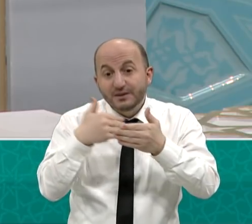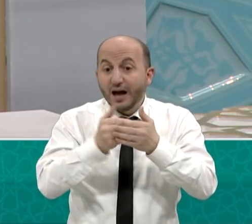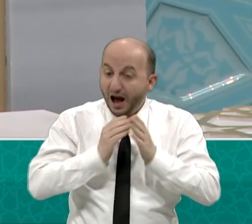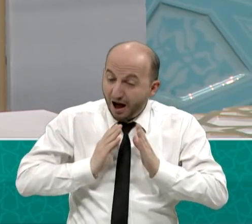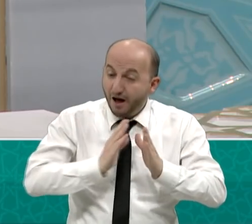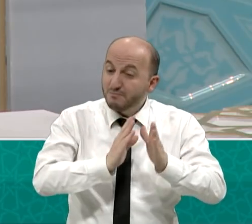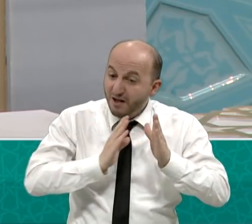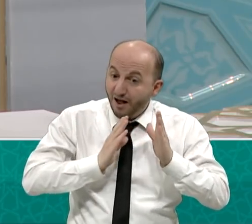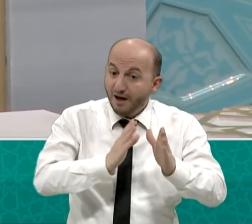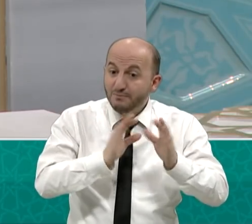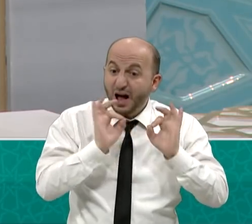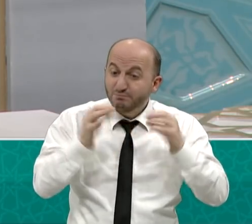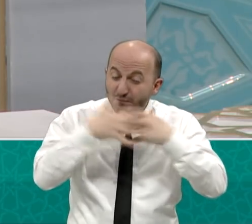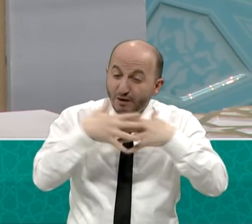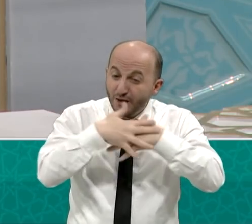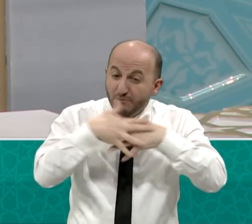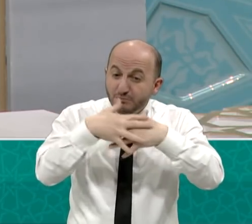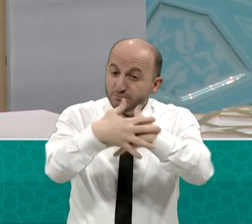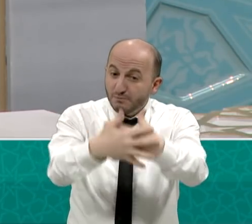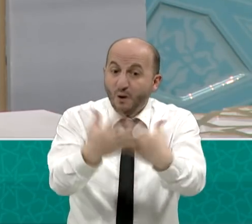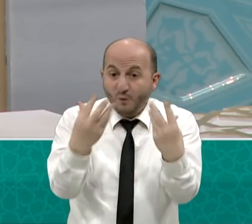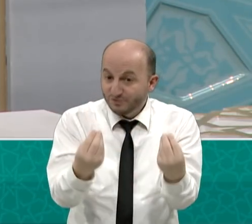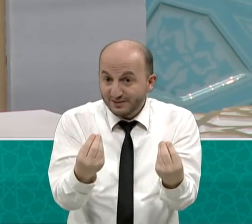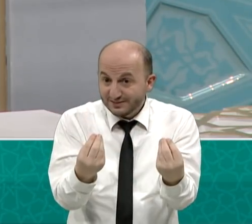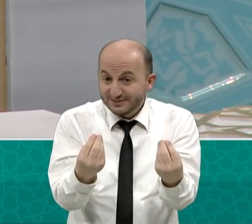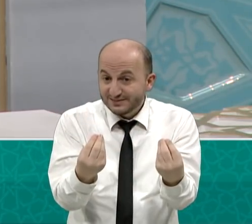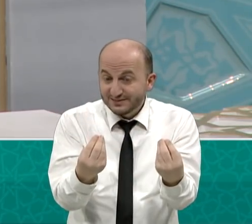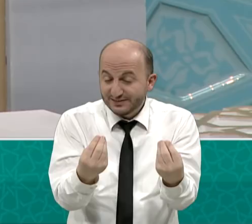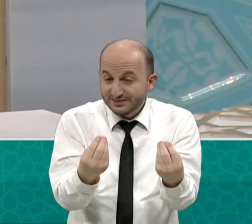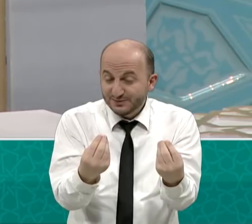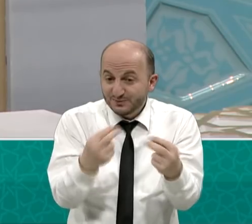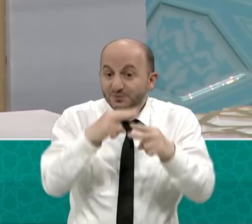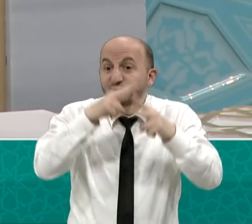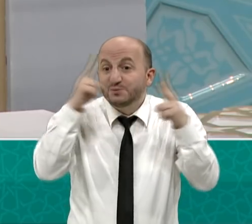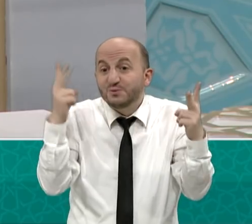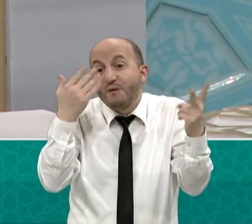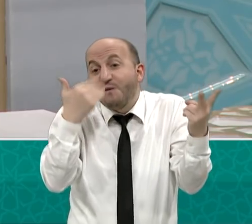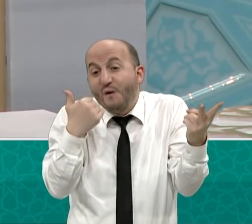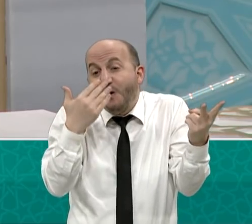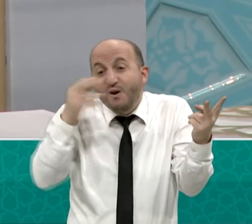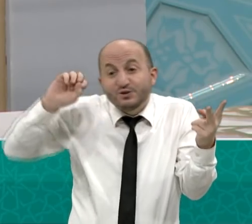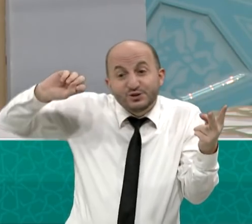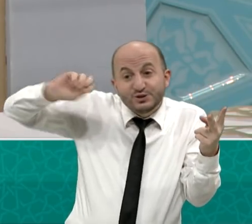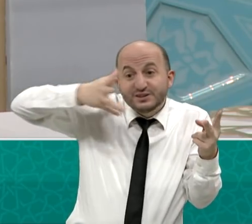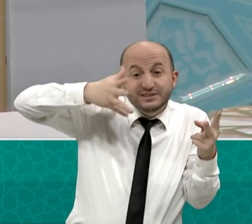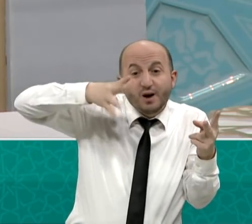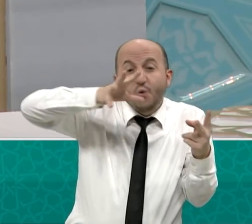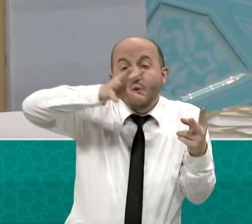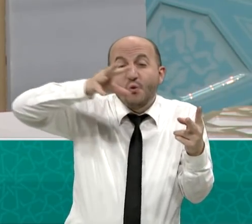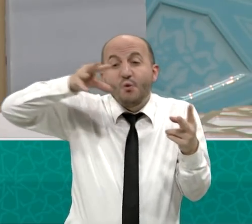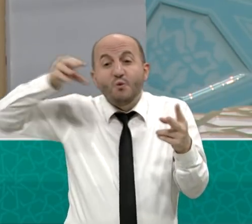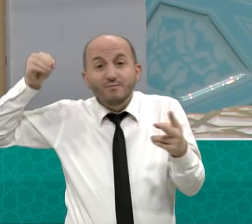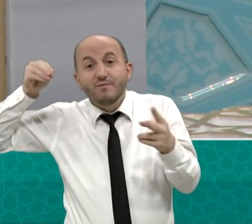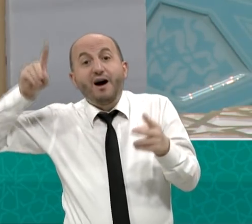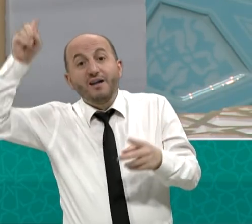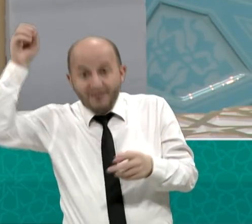kılsaydı men ilahun gayrullah ye'tiküm bidiyâ gündüzün ışığını, aydınlığını size